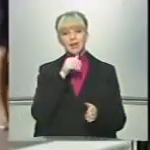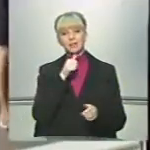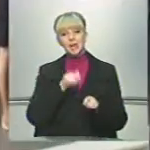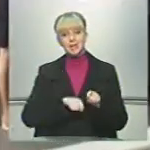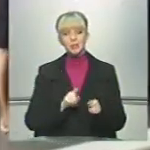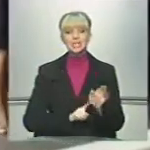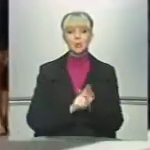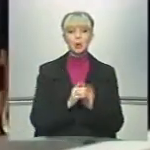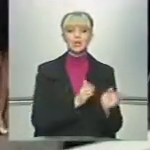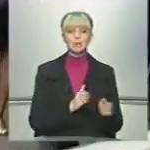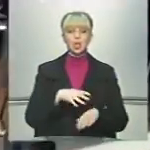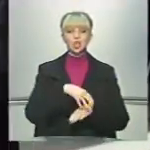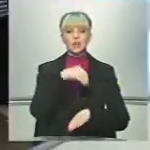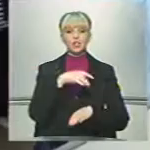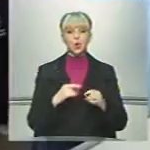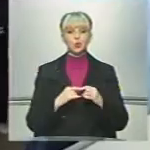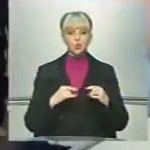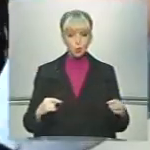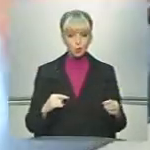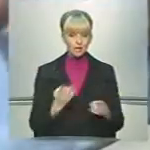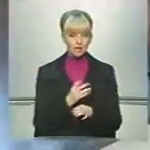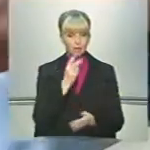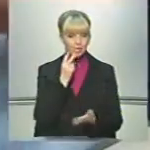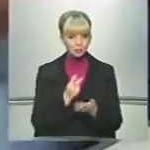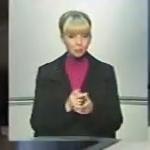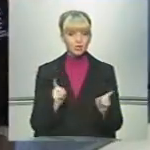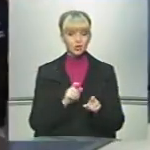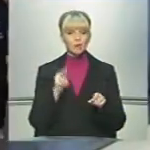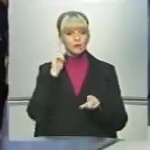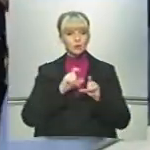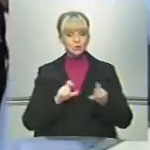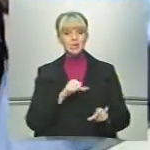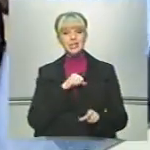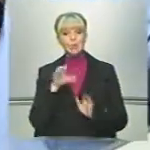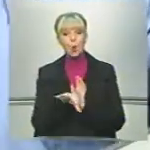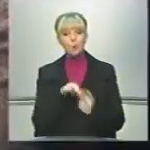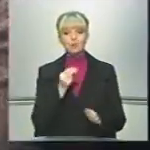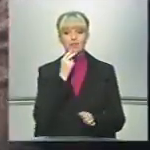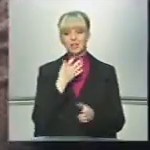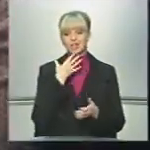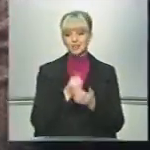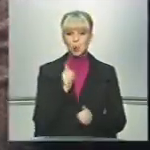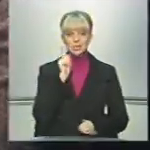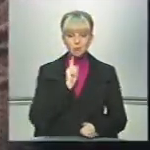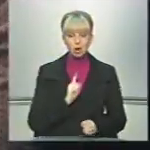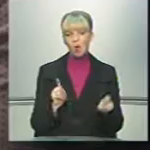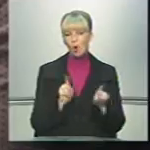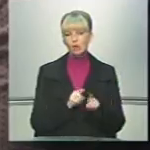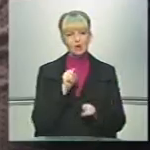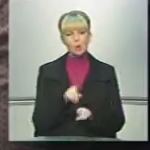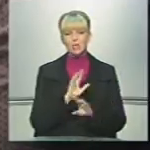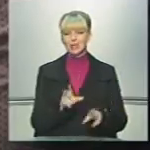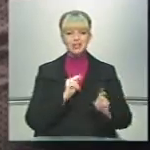експерименту запровадили систему шведського столу, яка передбачала, що школярі обиратимуть страви на свій смак. Однак вона